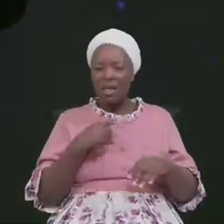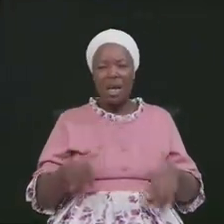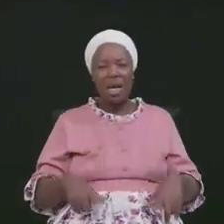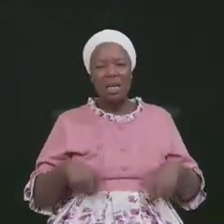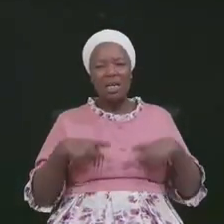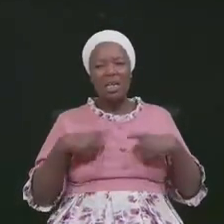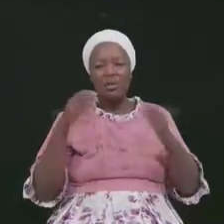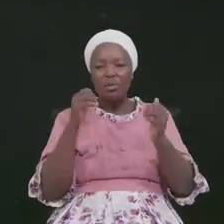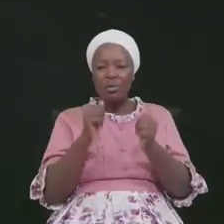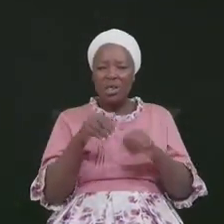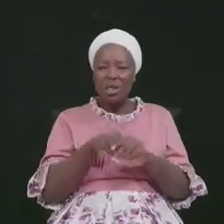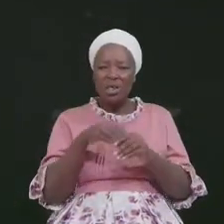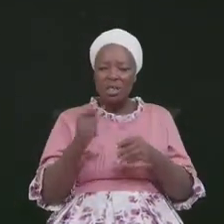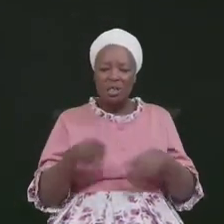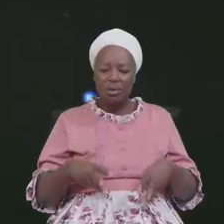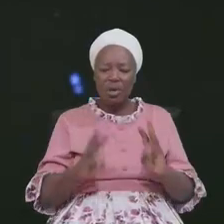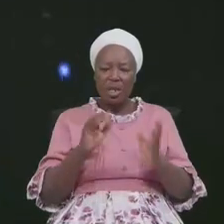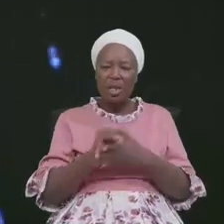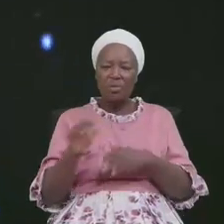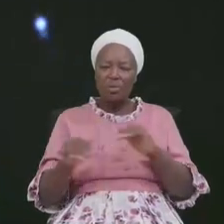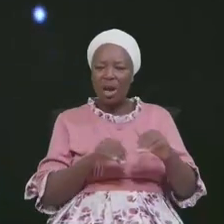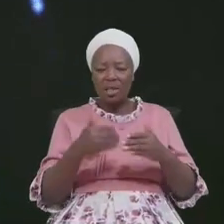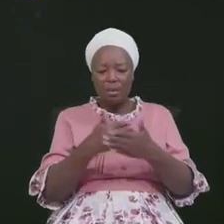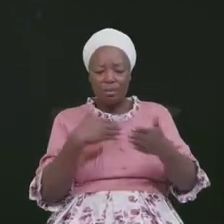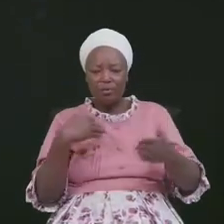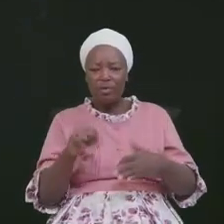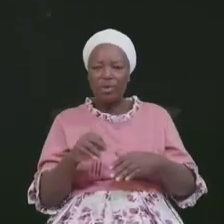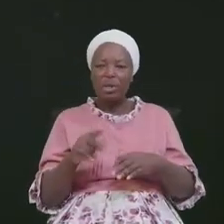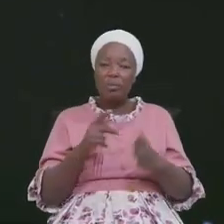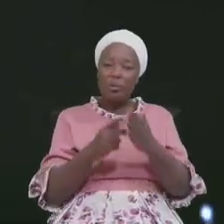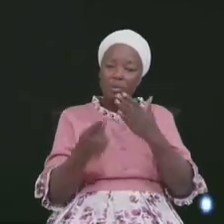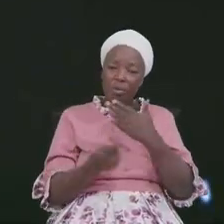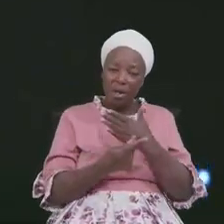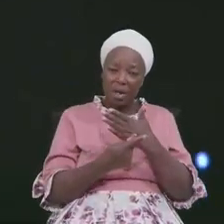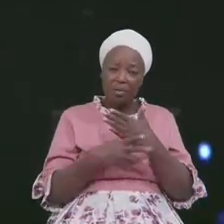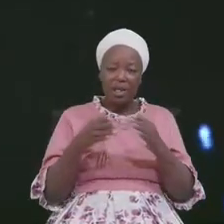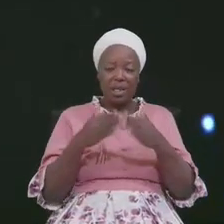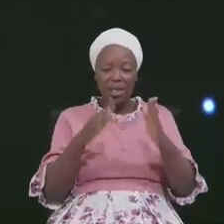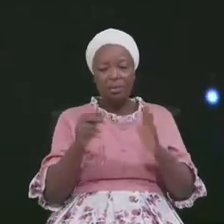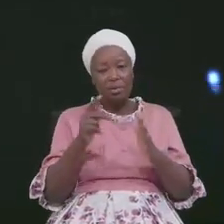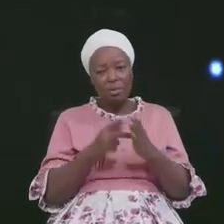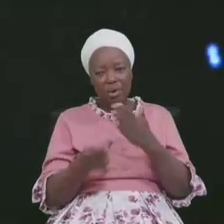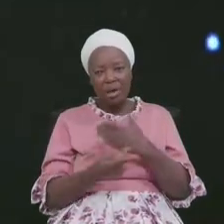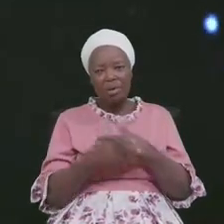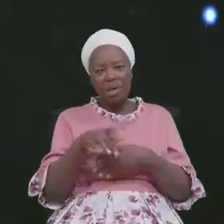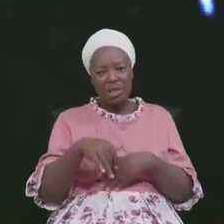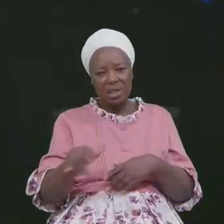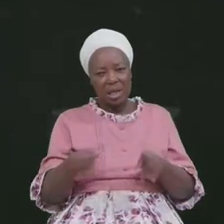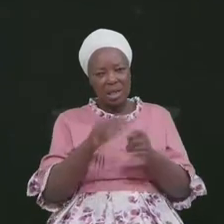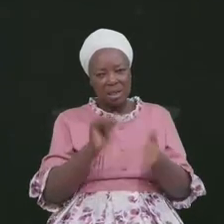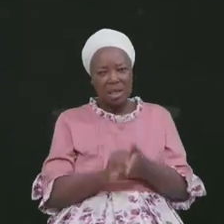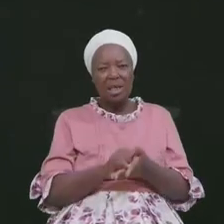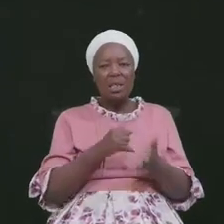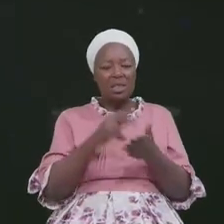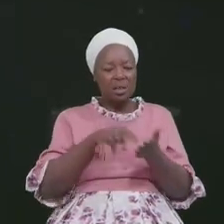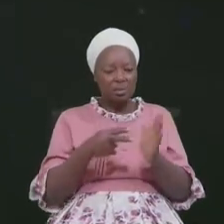avec tel que tu l'as fait avant le congrès, tu as toujours comme ça aujourd'hui, tu écoutes